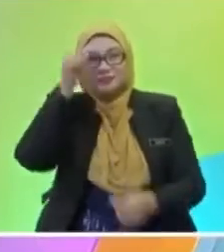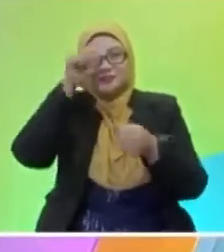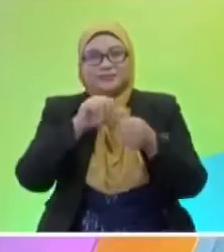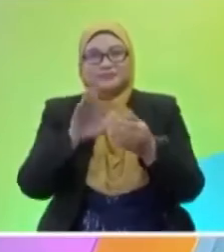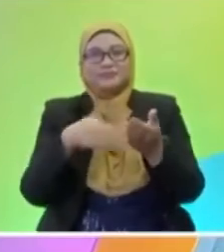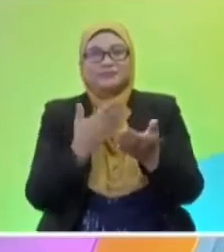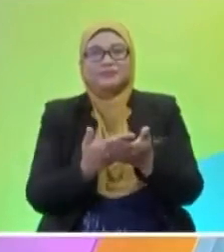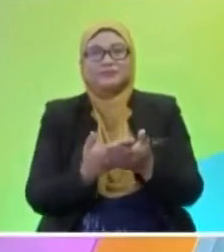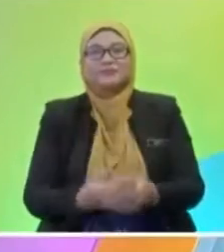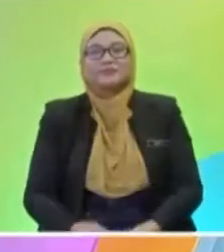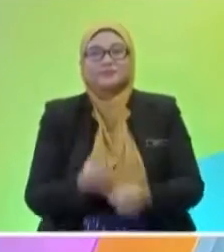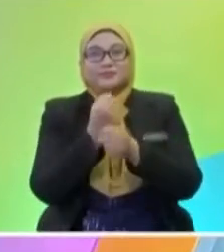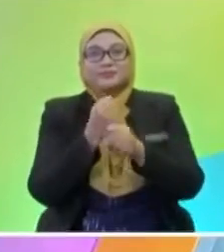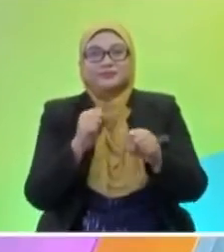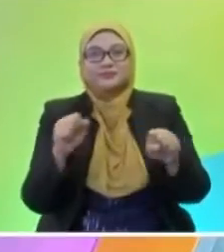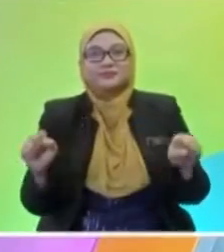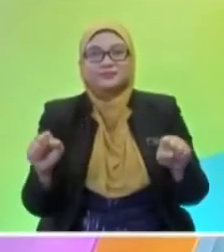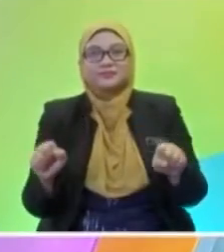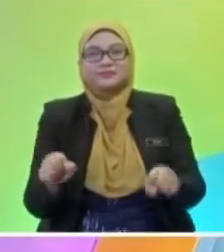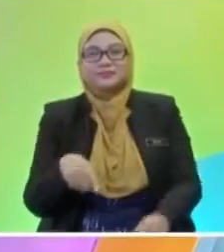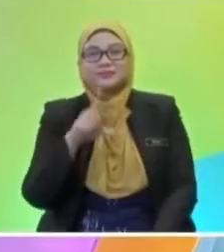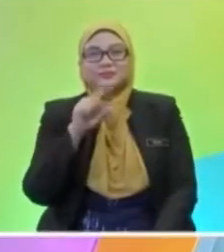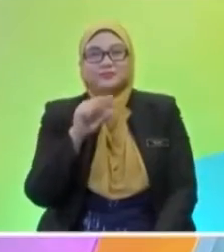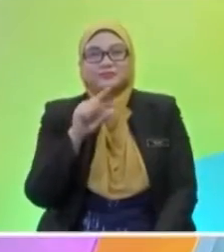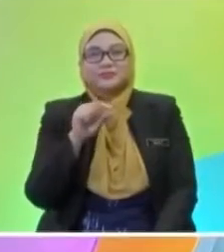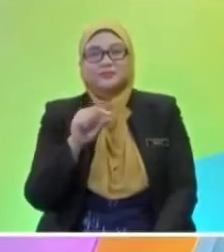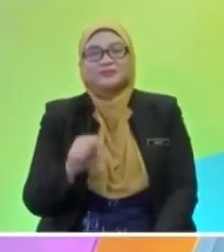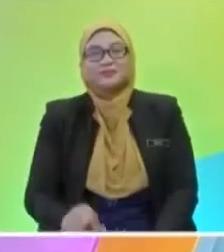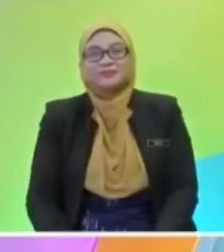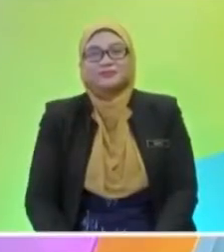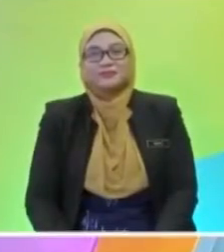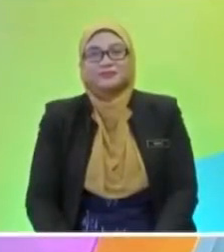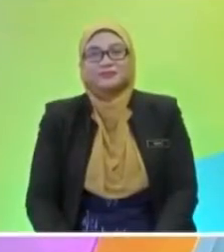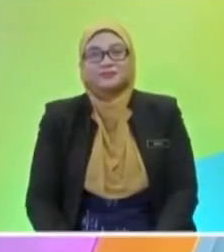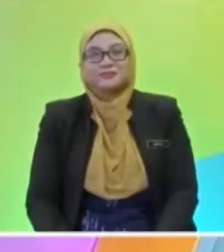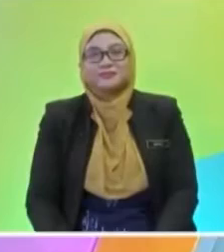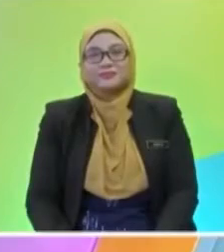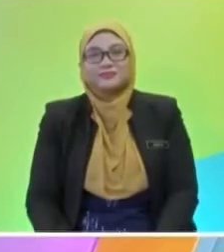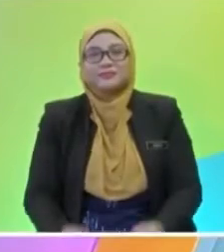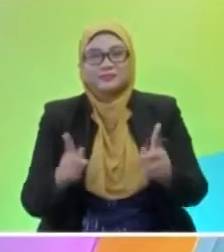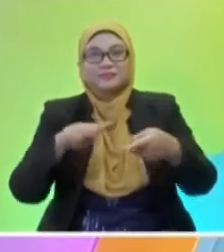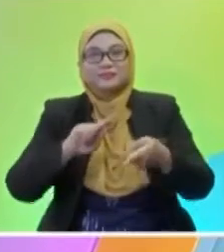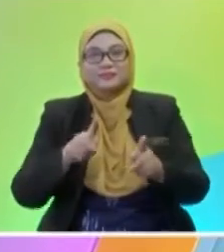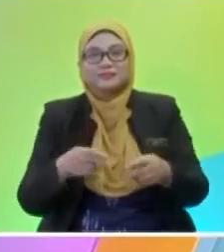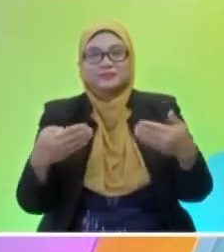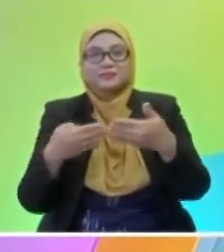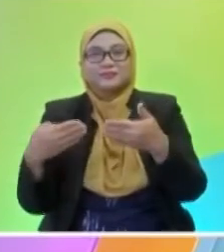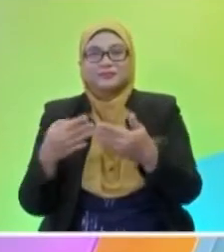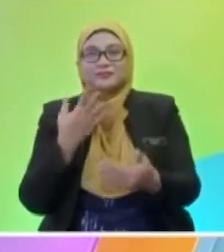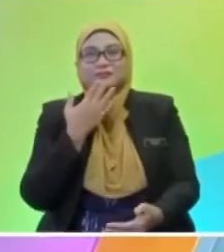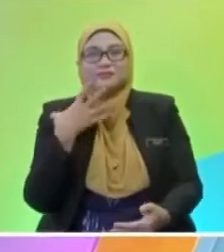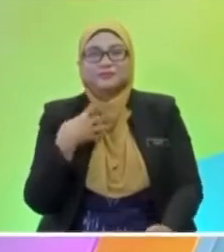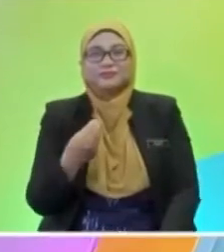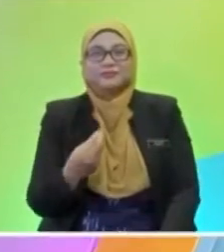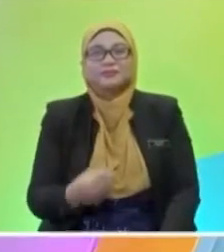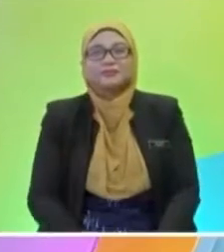ini. Kita lekatkan pula bongkah penyambung yang ini warna putih. Ya.